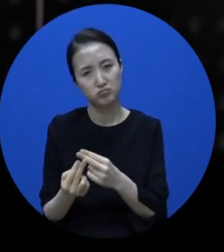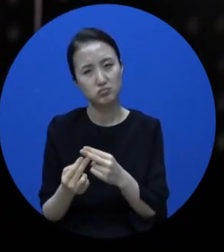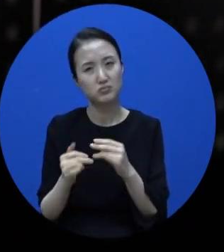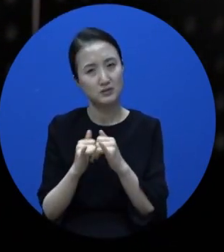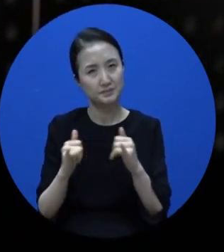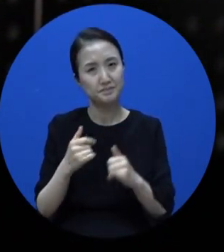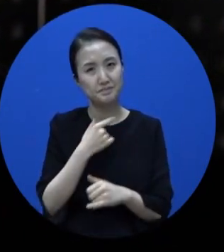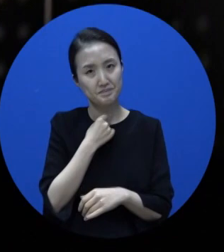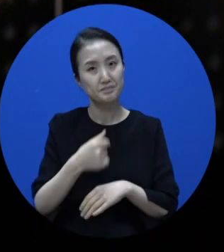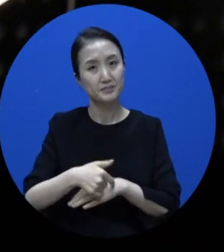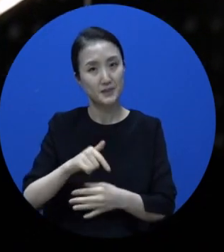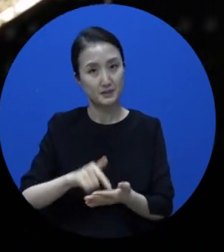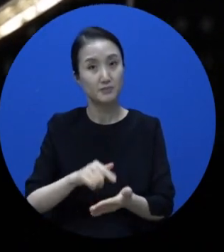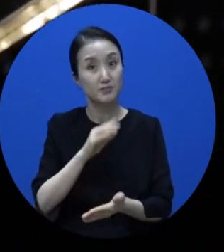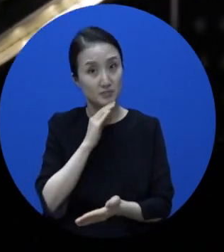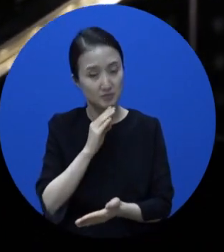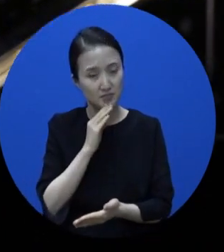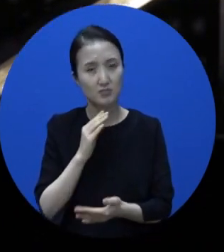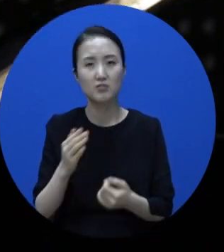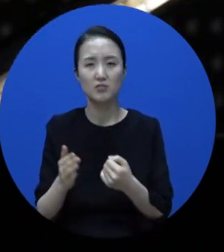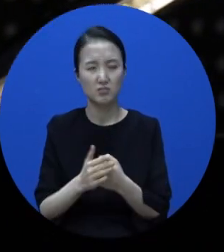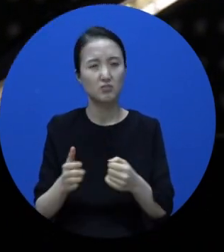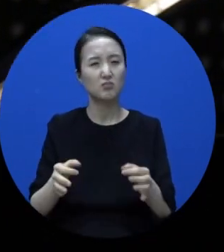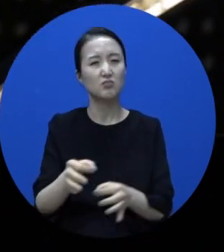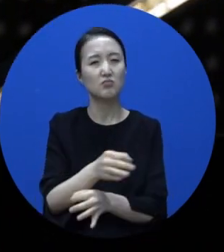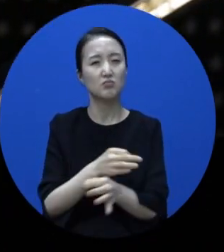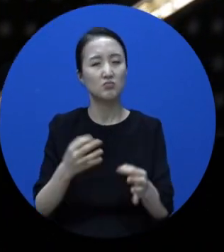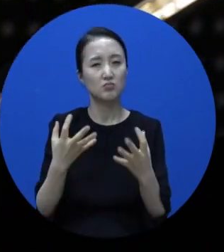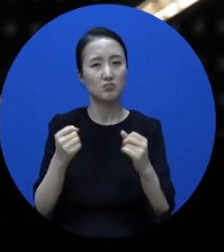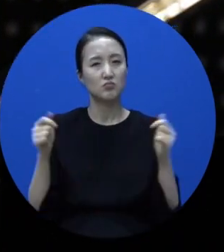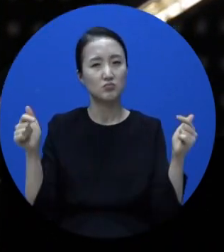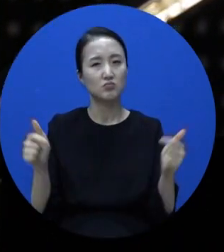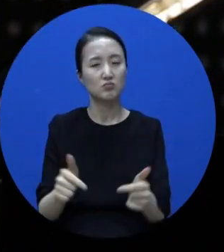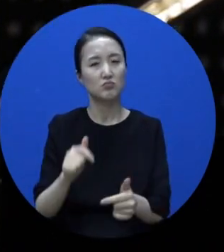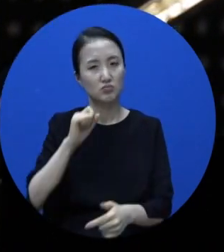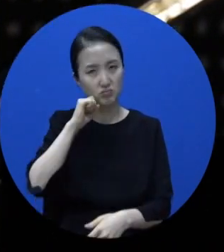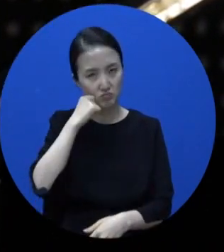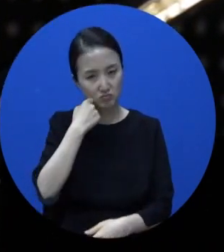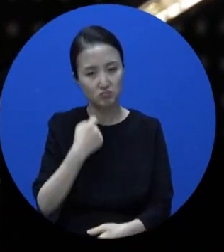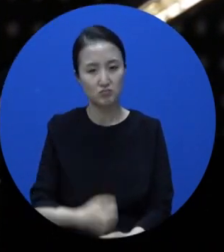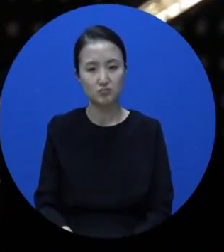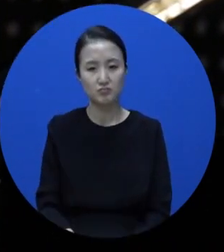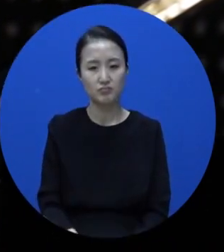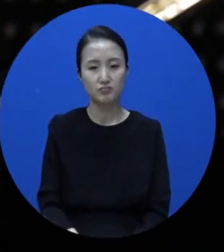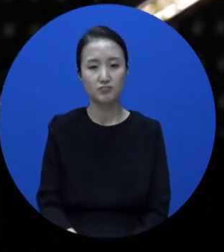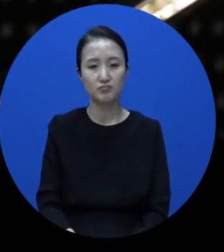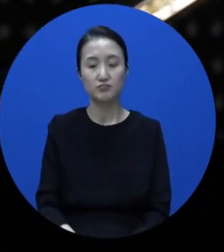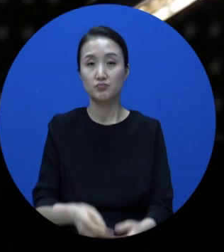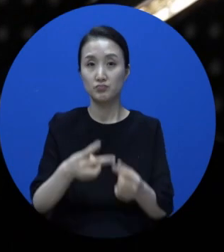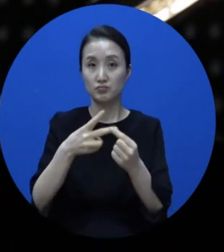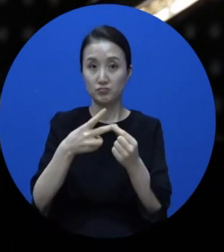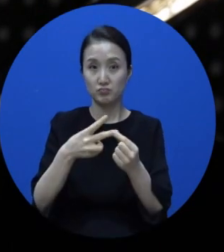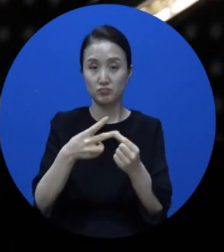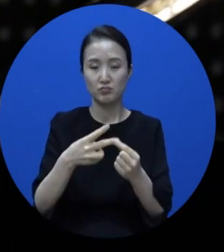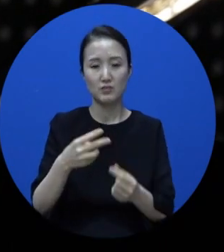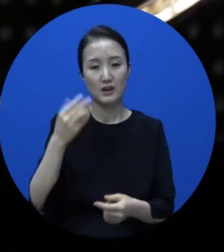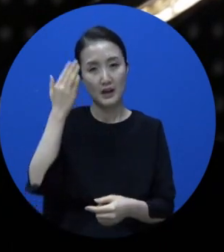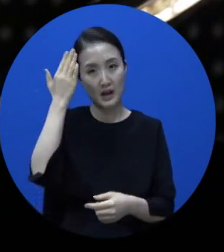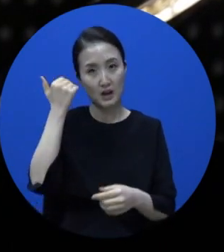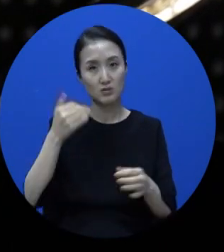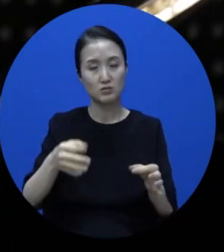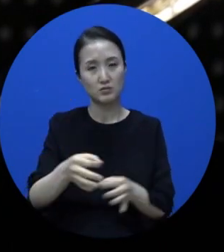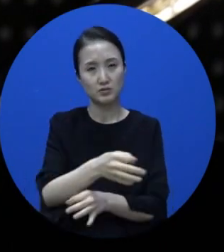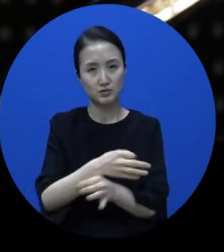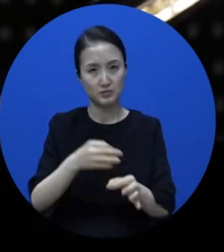이유에서 평균 소비성향이 하락하는 모습입니다 두번째 한국경제의